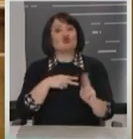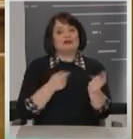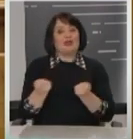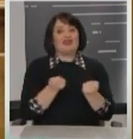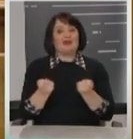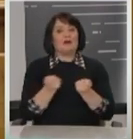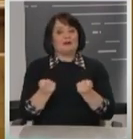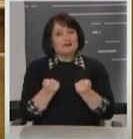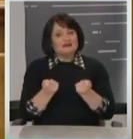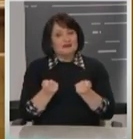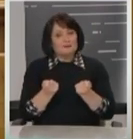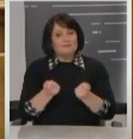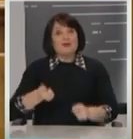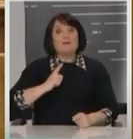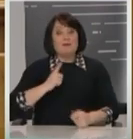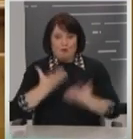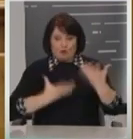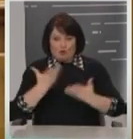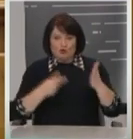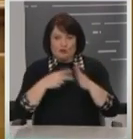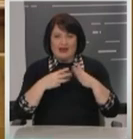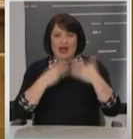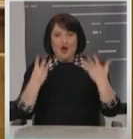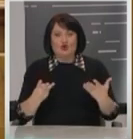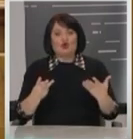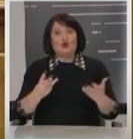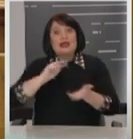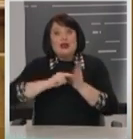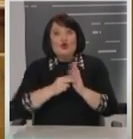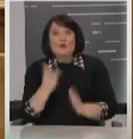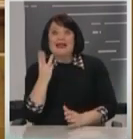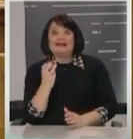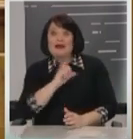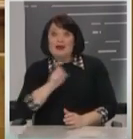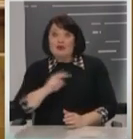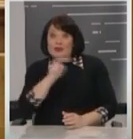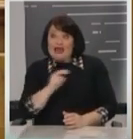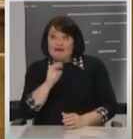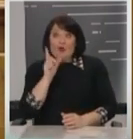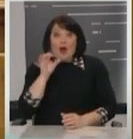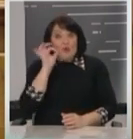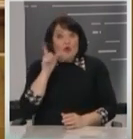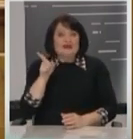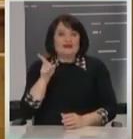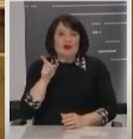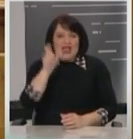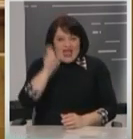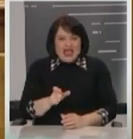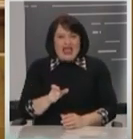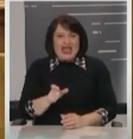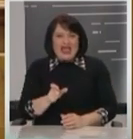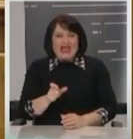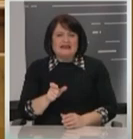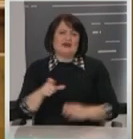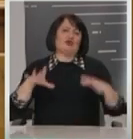ενώ αναμένεται στον προϋπολογισμό, το γράφει, το 2018 να έχουμε εξοικονόμηση 30 εκατομμυρίων ευρώ. Διότι είστε και γιαλαντζή